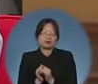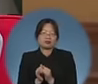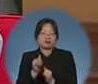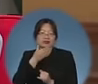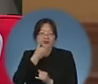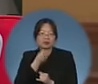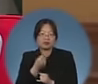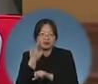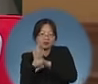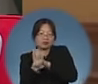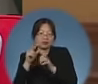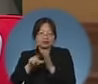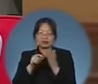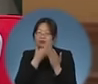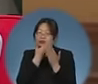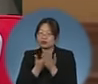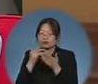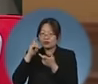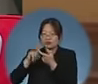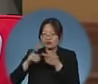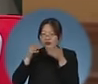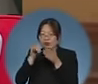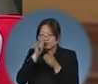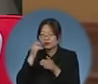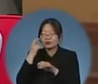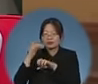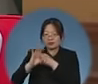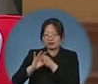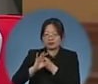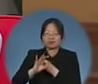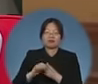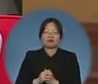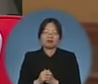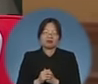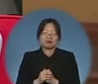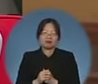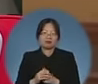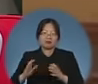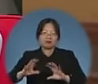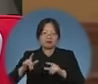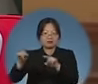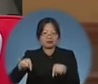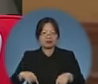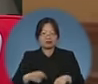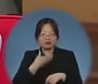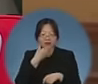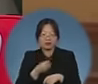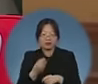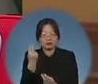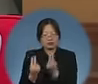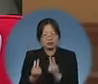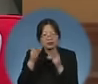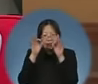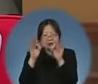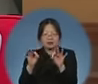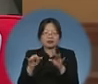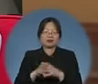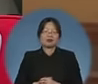약간 행복 연구에서는 되게 주목을 받아요, 사실. 왜 그러냐면 국가 간의 행복을 이렇게 비교해